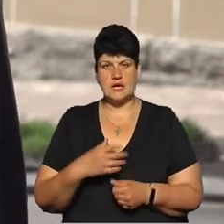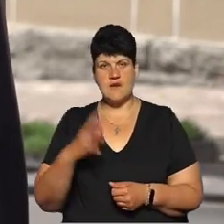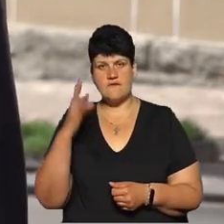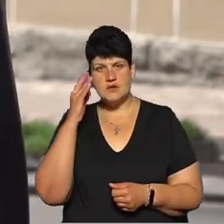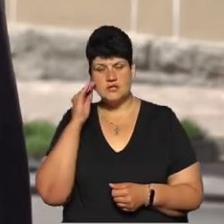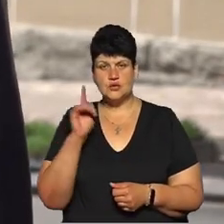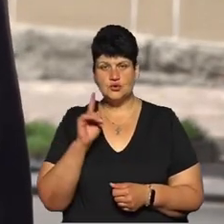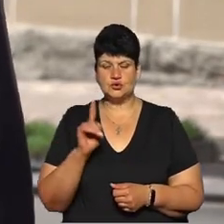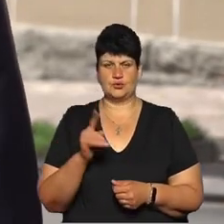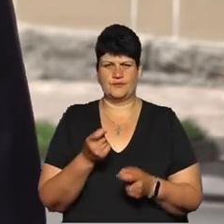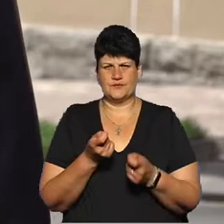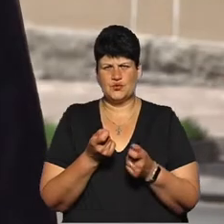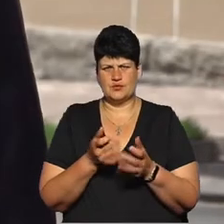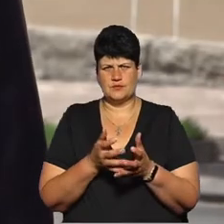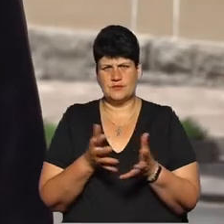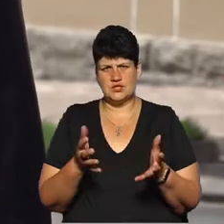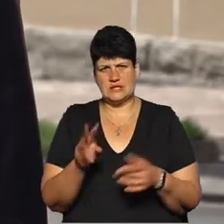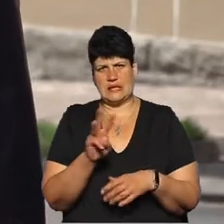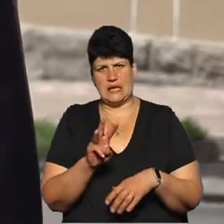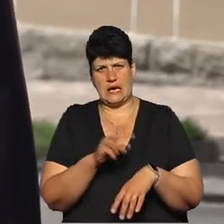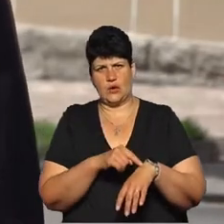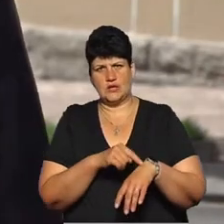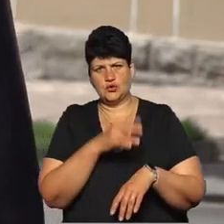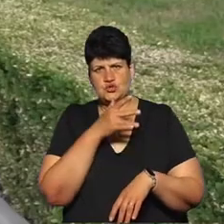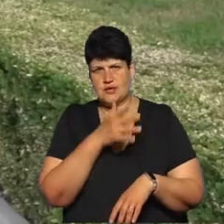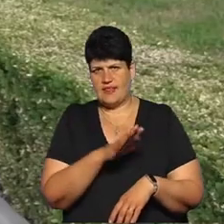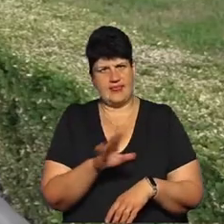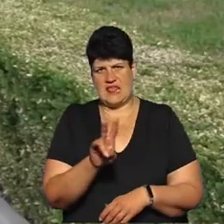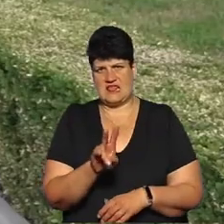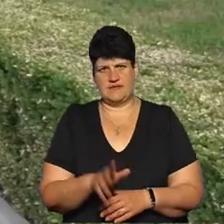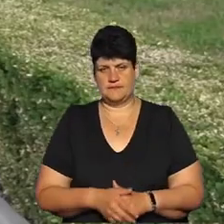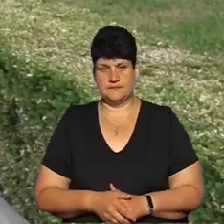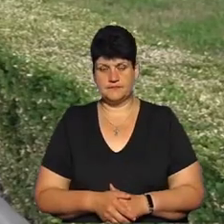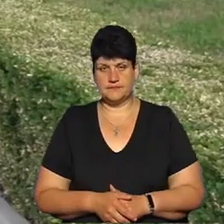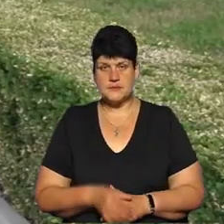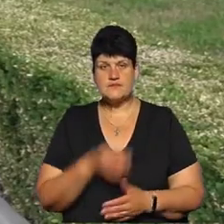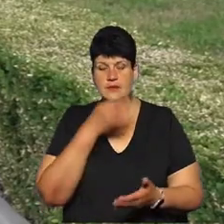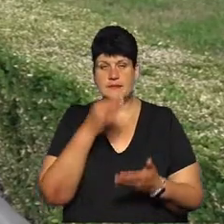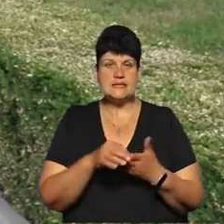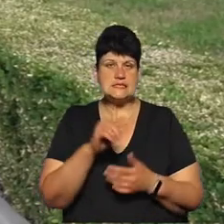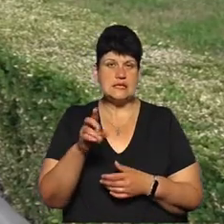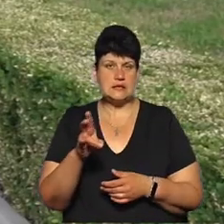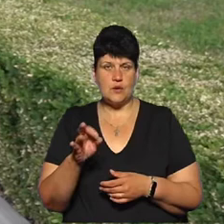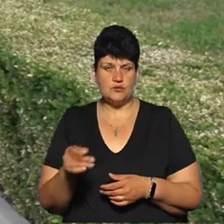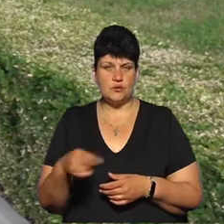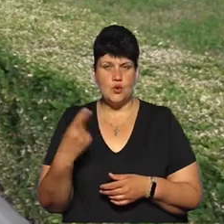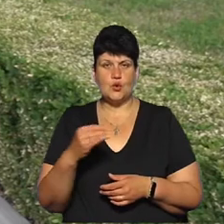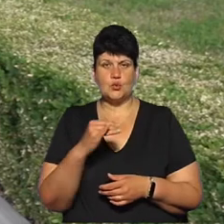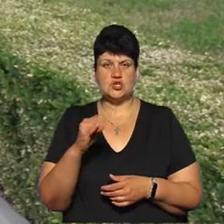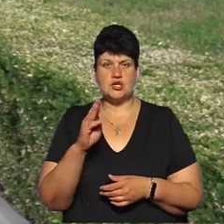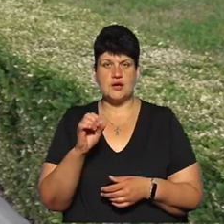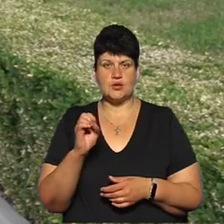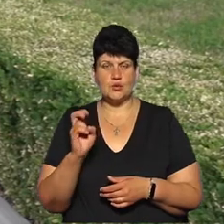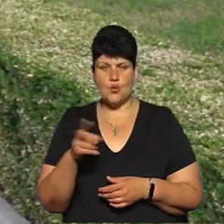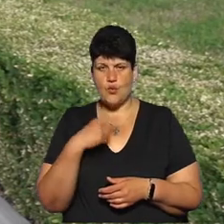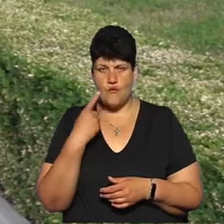мав бути чуть-чуть більше, хоч 3 години часу, а не 2. Відповідальний за ЗНО на Тернопільщині Юрій Шайнюк розповідає,